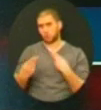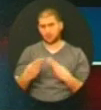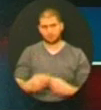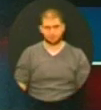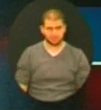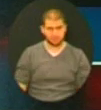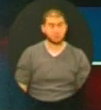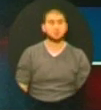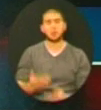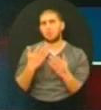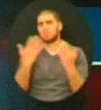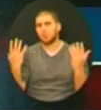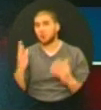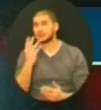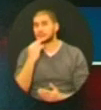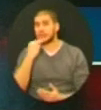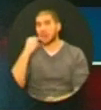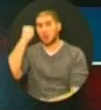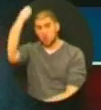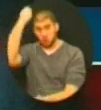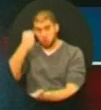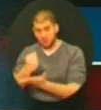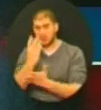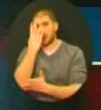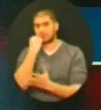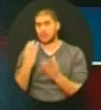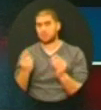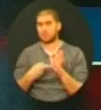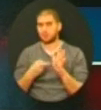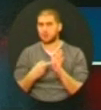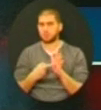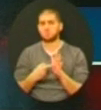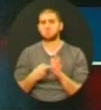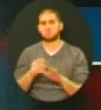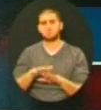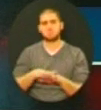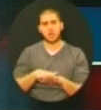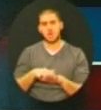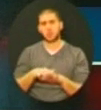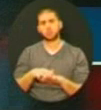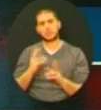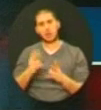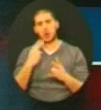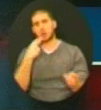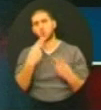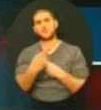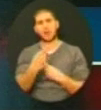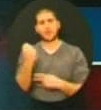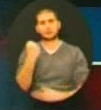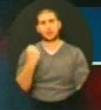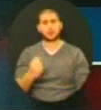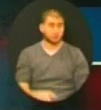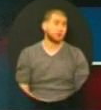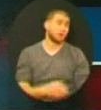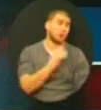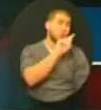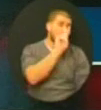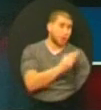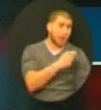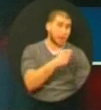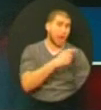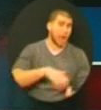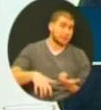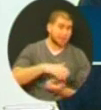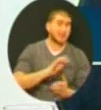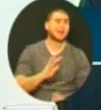ברור לחלוטין שברגע שישראל תוקפת, אז חמאס הרבה פעמים מרשה לעצמו להגיב בתגובה לתגובה. אז יכול להיות שהיא תלך להסלמה,